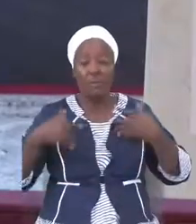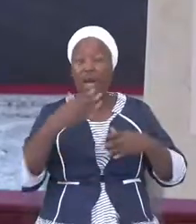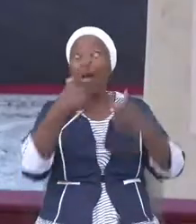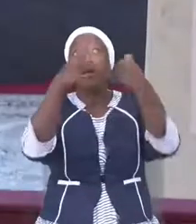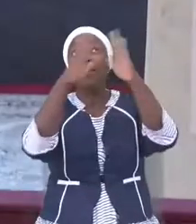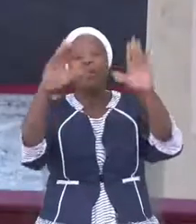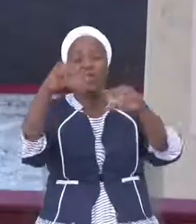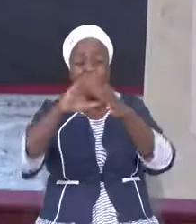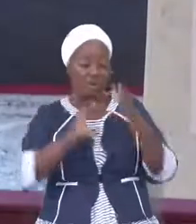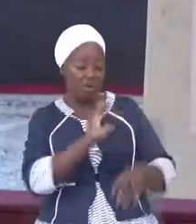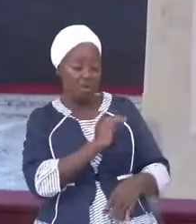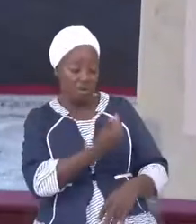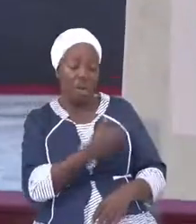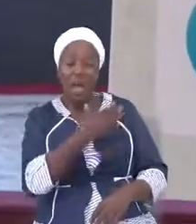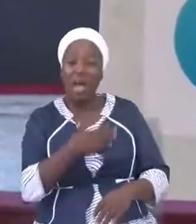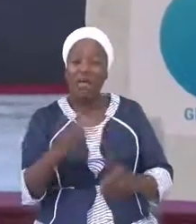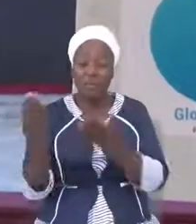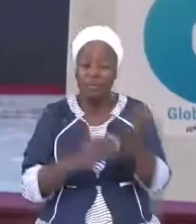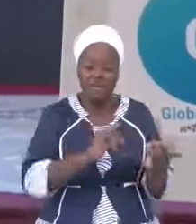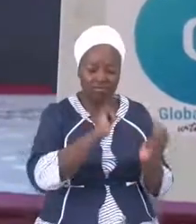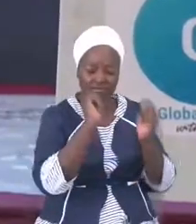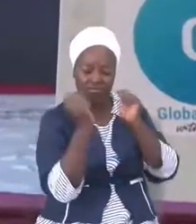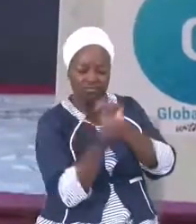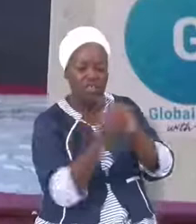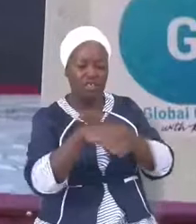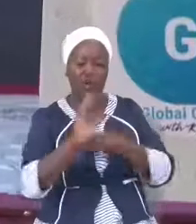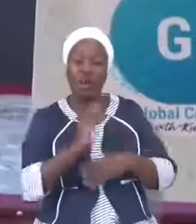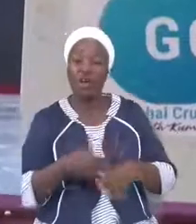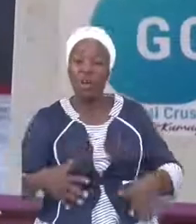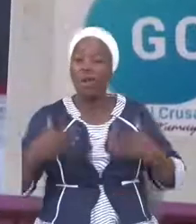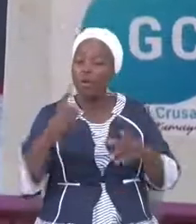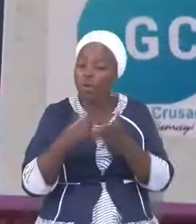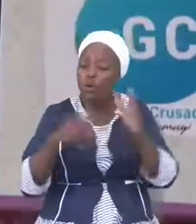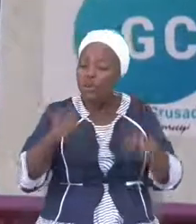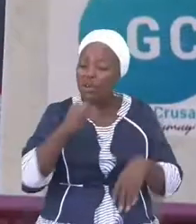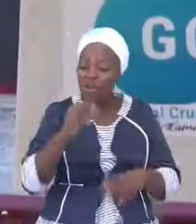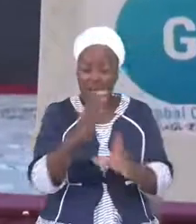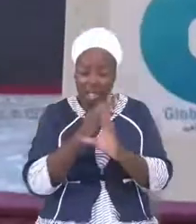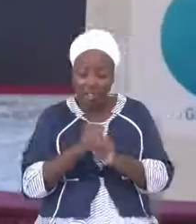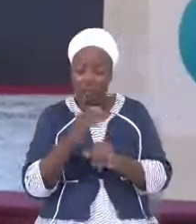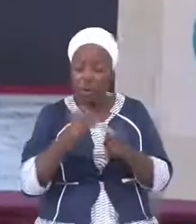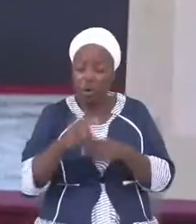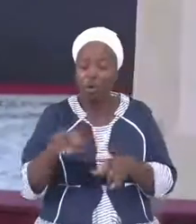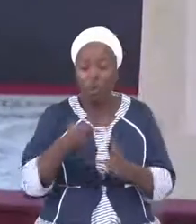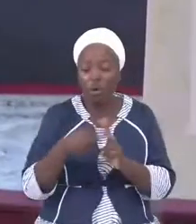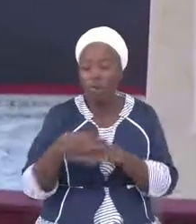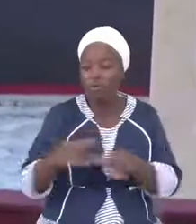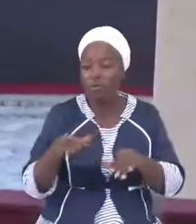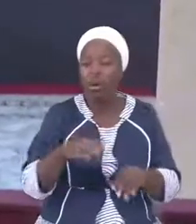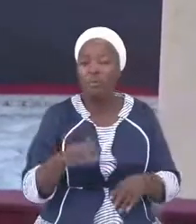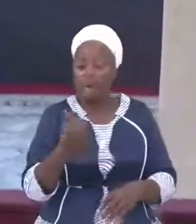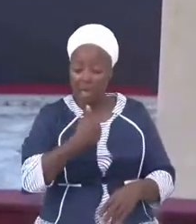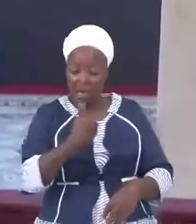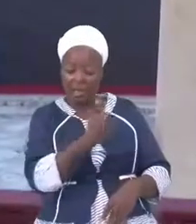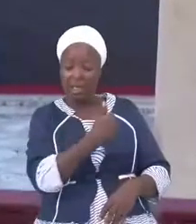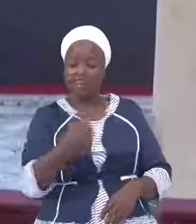à notre âme, et cela apporte la transformation à notre vie. Ce que nous ne pouvons pas réaliser ou faire par de nous-mêmes, par